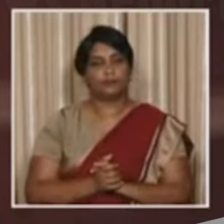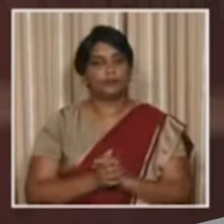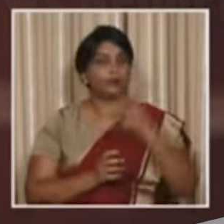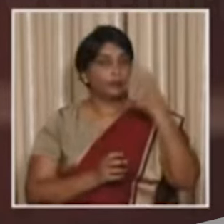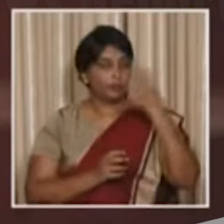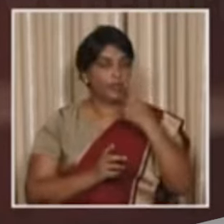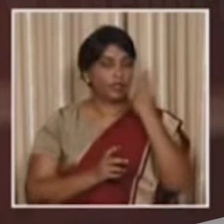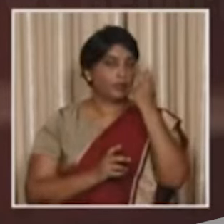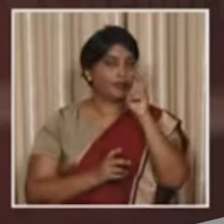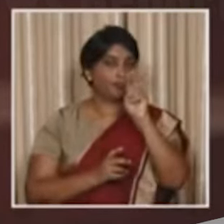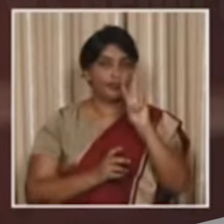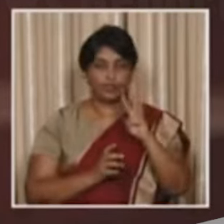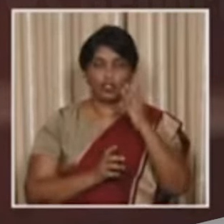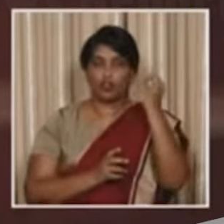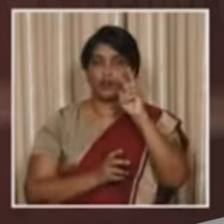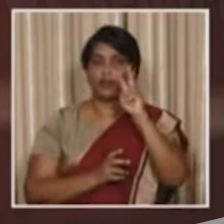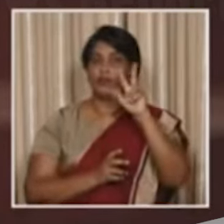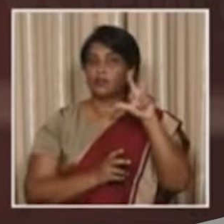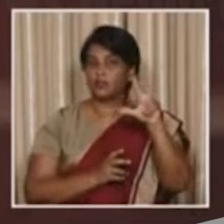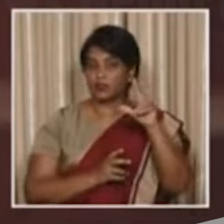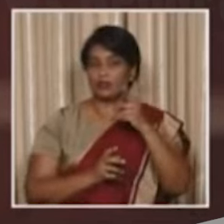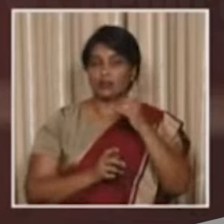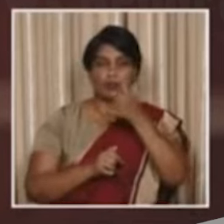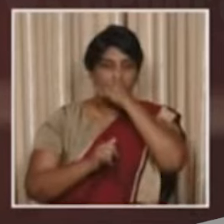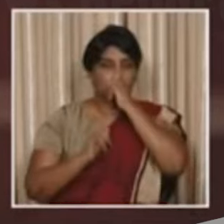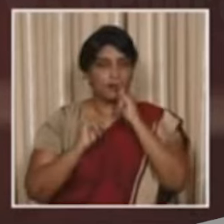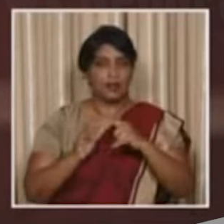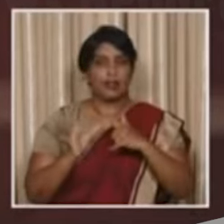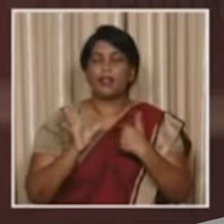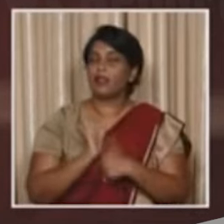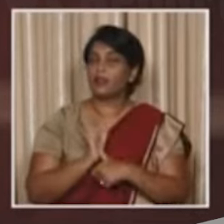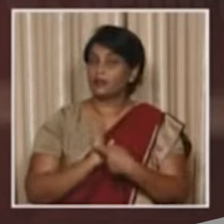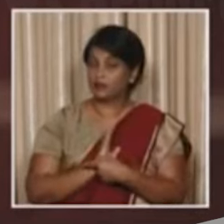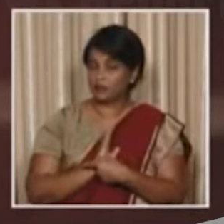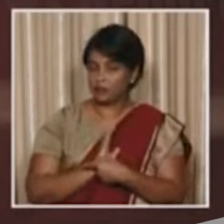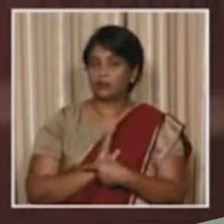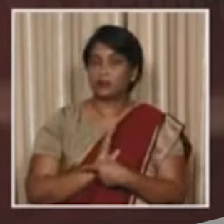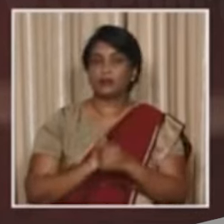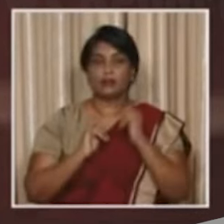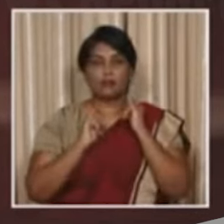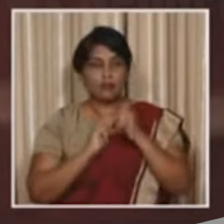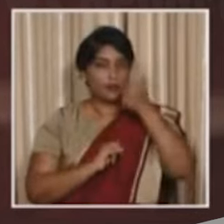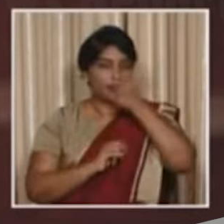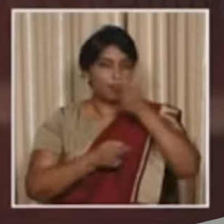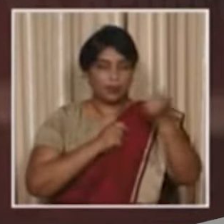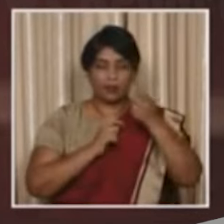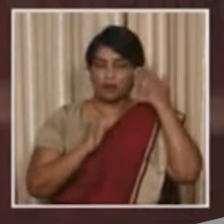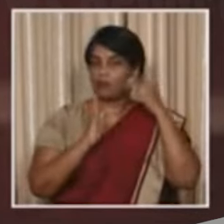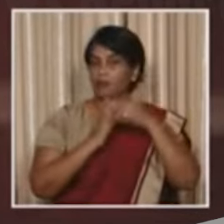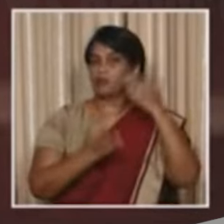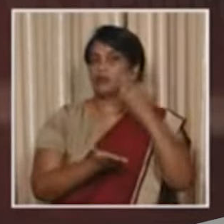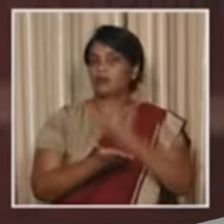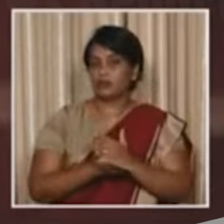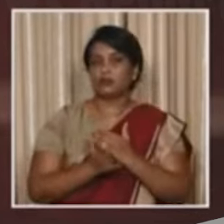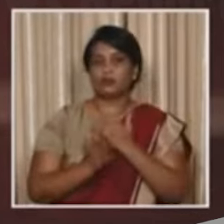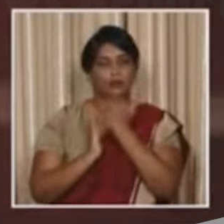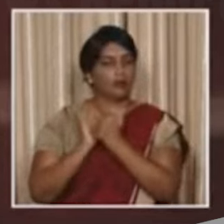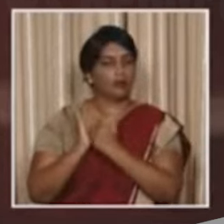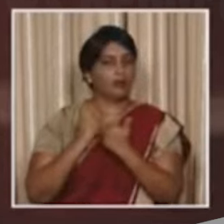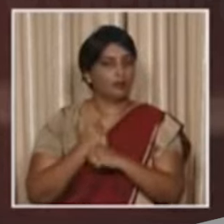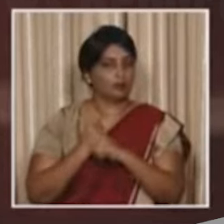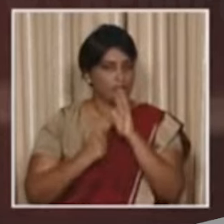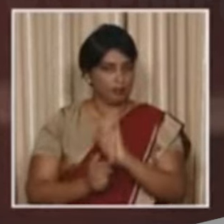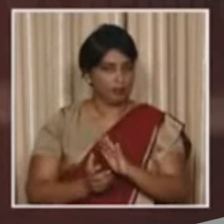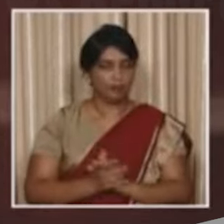අතර 2023 අංක 28 දරන දූෂණ විරෝධී පනත මගින් දූෂණයට වැටබැඳීම සඳහා අවශ්‍ය ප්‍රතිපාදන සලසා